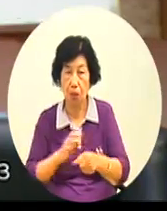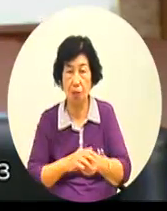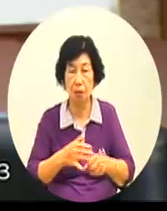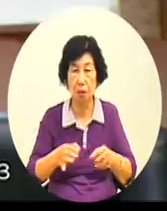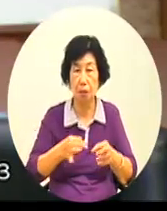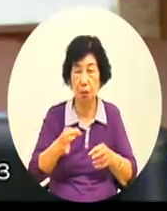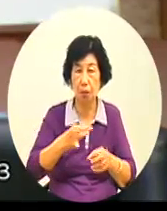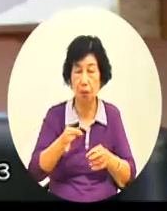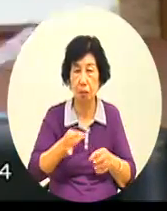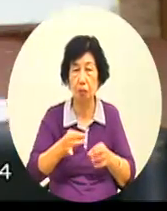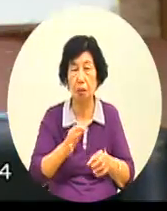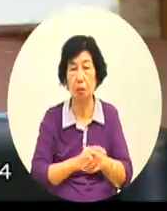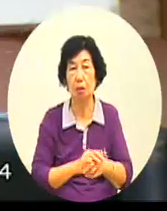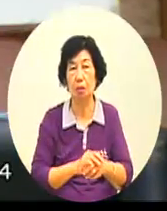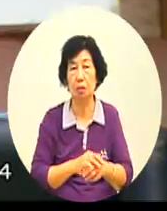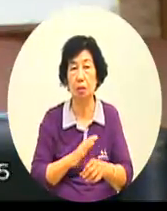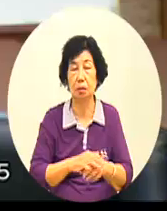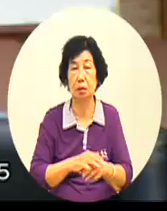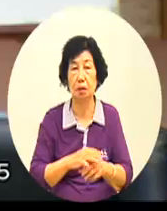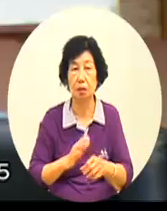就好比亏